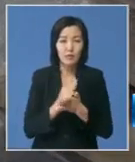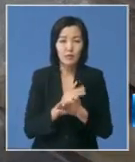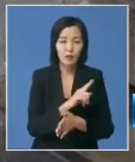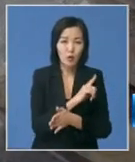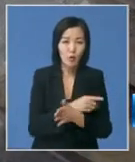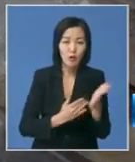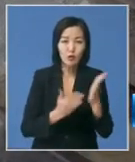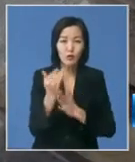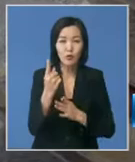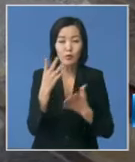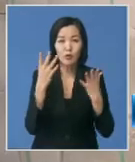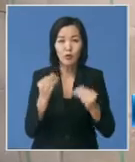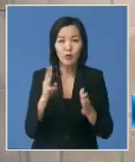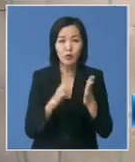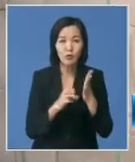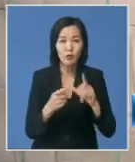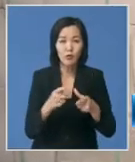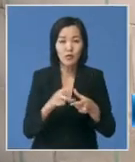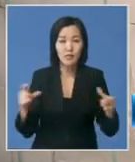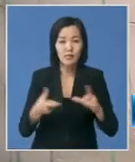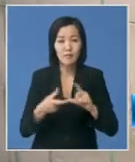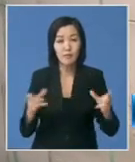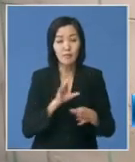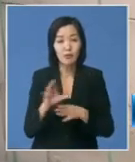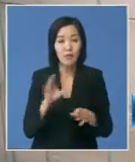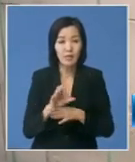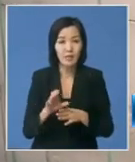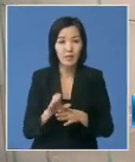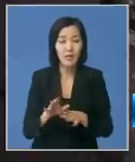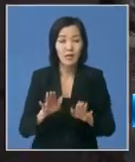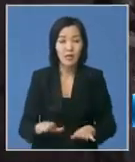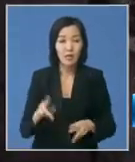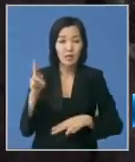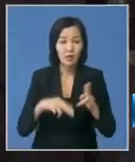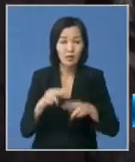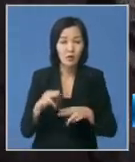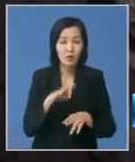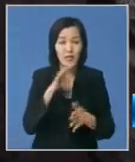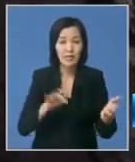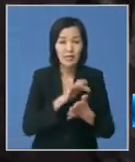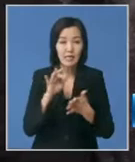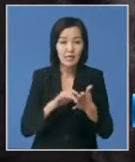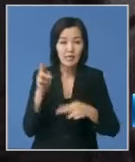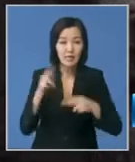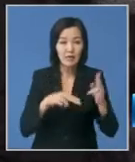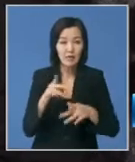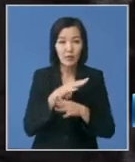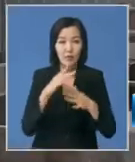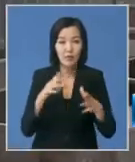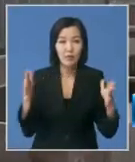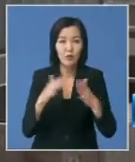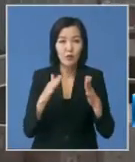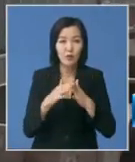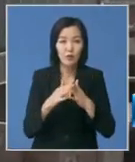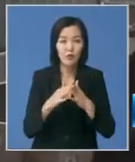жоғары, күніне 100-ден астам кірпіш шығарады. Өнімдері жергілікті құрылысшылар Текелі қаласындағы тұрғызылып жатқан көп пәтерлі тұрғын